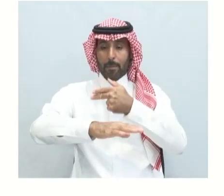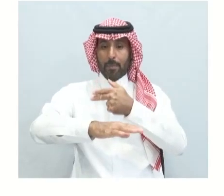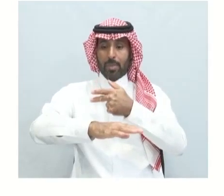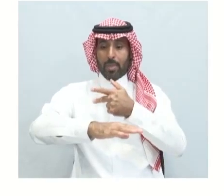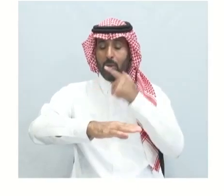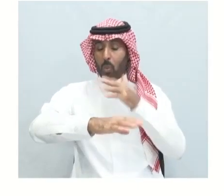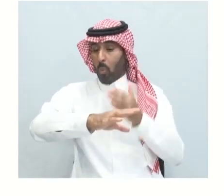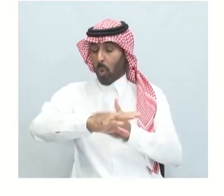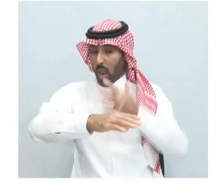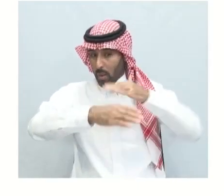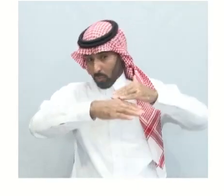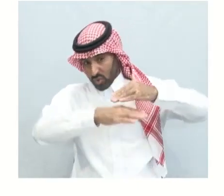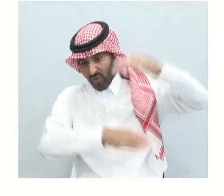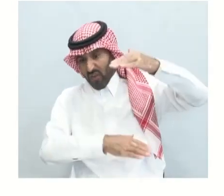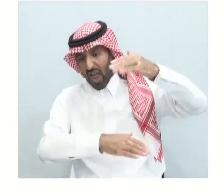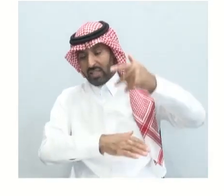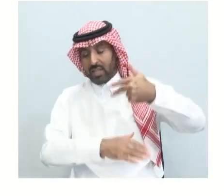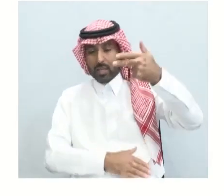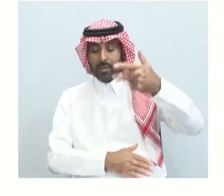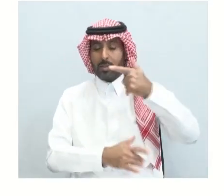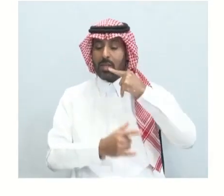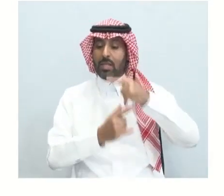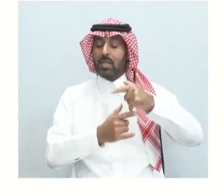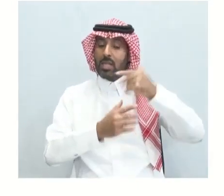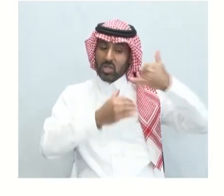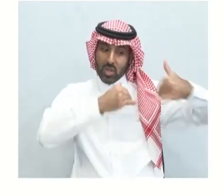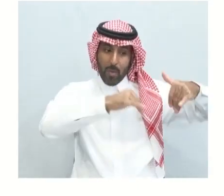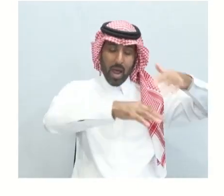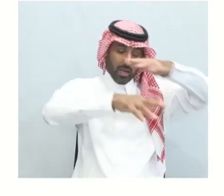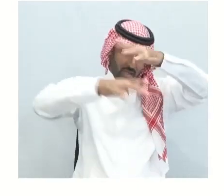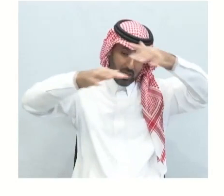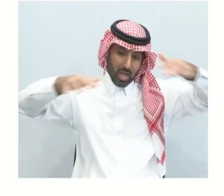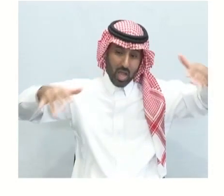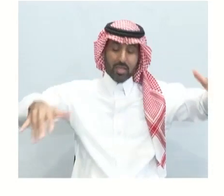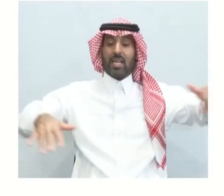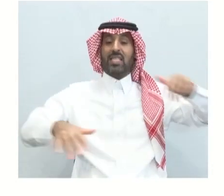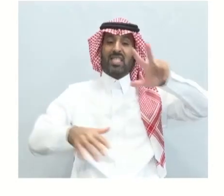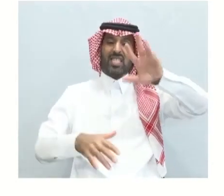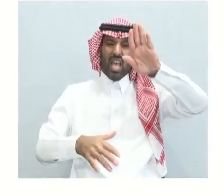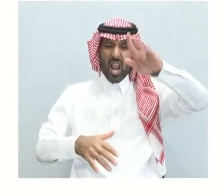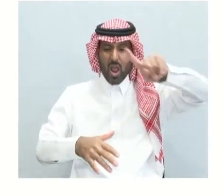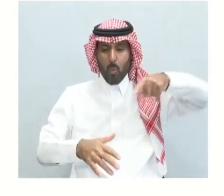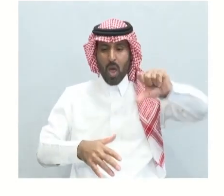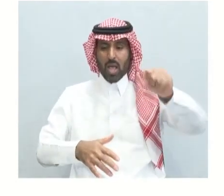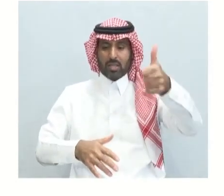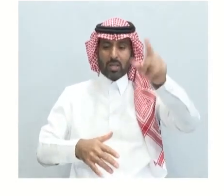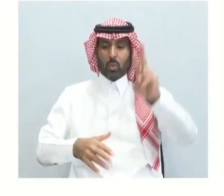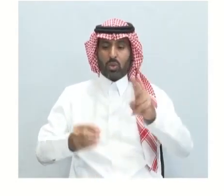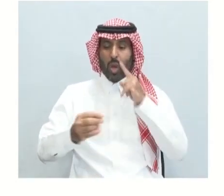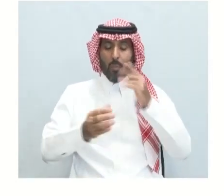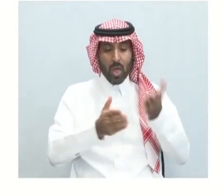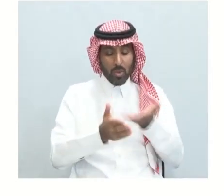والمرتفعات الغربيه اي بمعنى جبال السروات شرقا ويتكون من عدد من